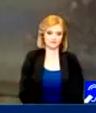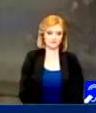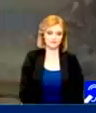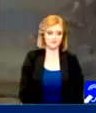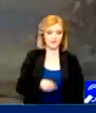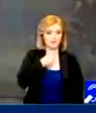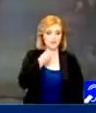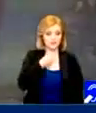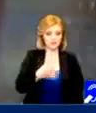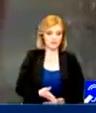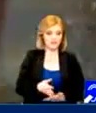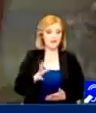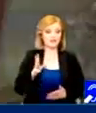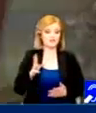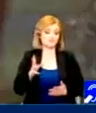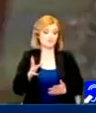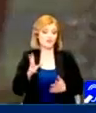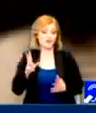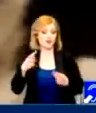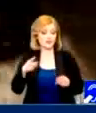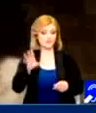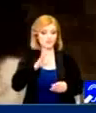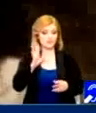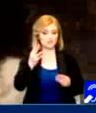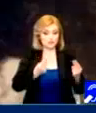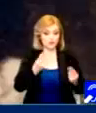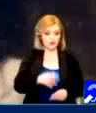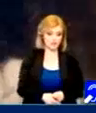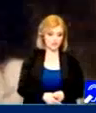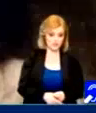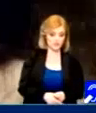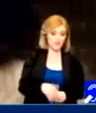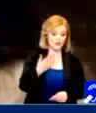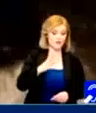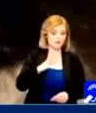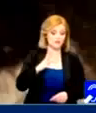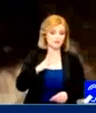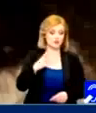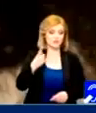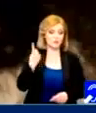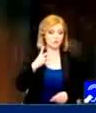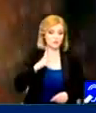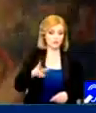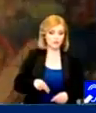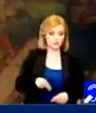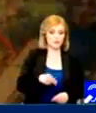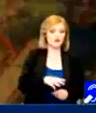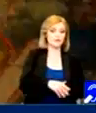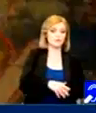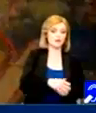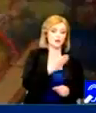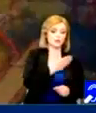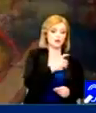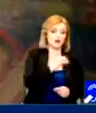La vârsta la care alte fetițe încă se mai jucau cu păpuși, Iulia H.D., unica fiică a cărturarului Bogdan Petricei cu H.D., scria poezii, cânta,